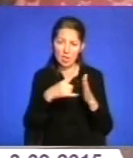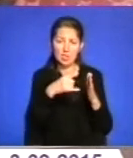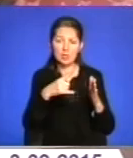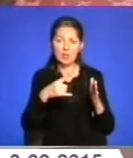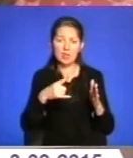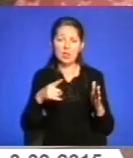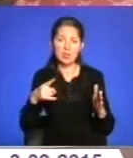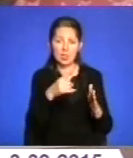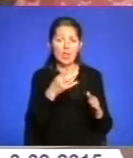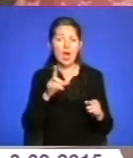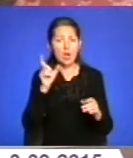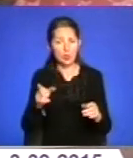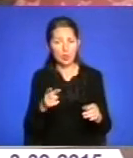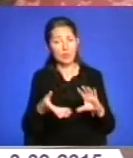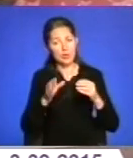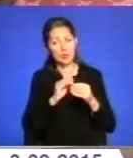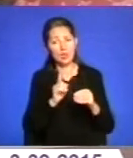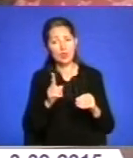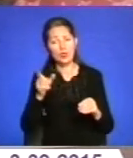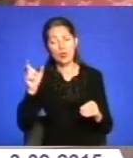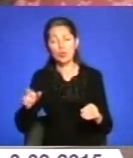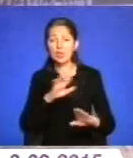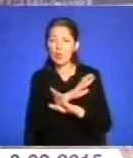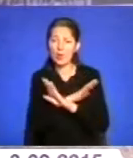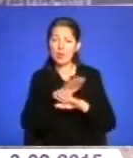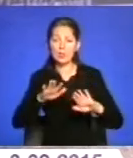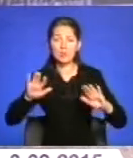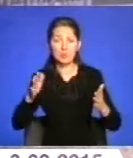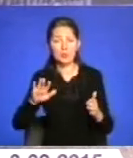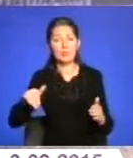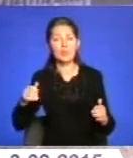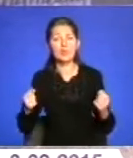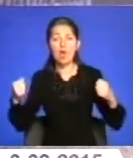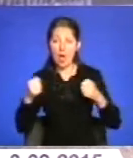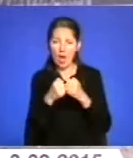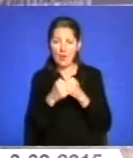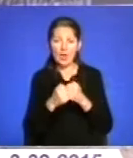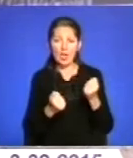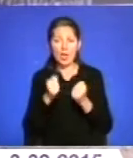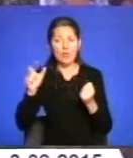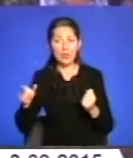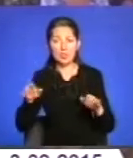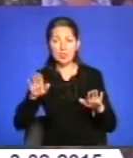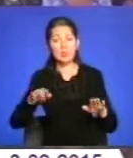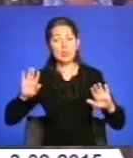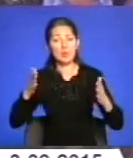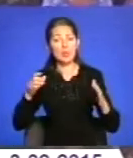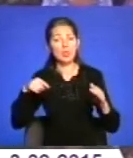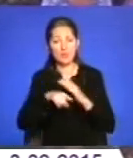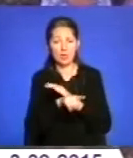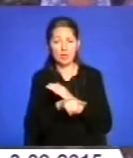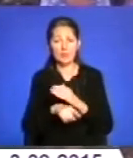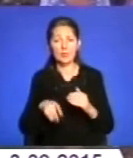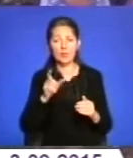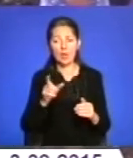чого даний громадянин помер на місці події. Після дорожньо-транспортної пригоди водій з місця пригоди втік. Односельці кажуть, що